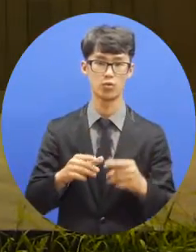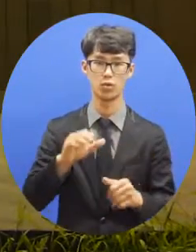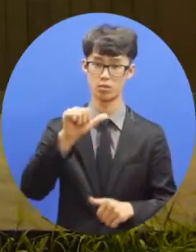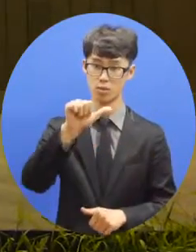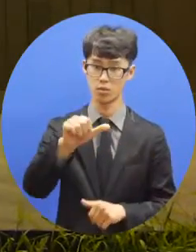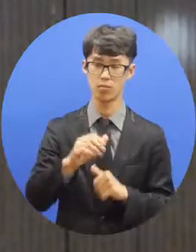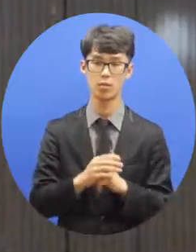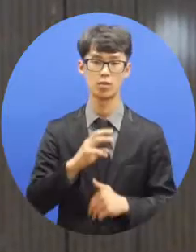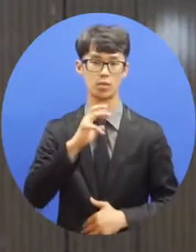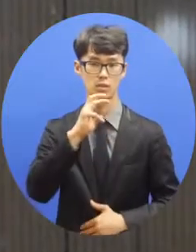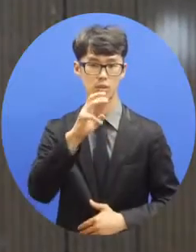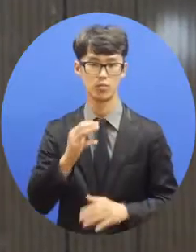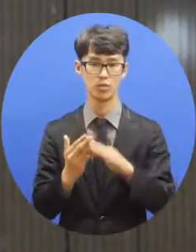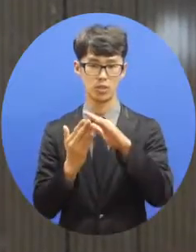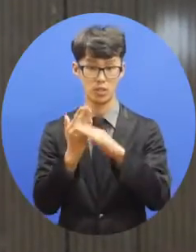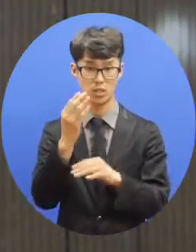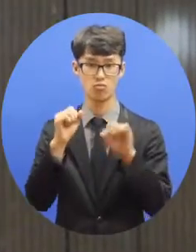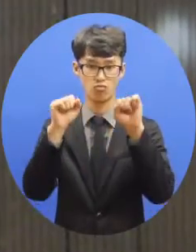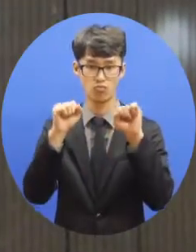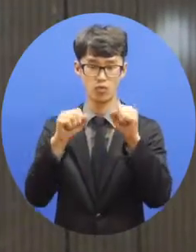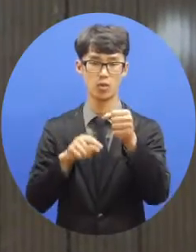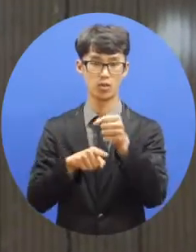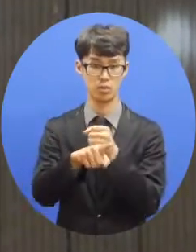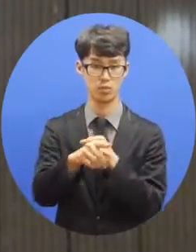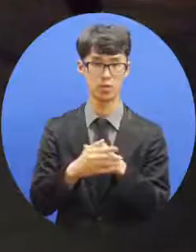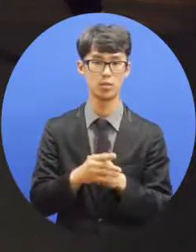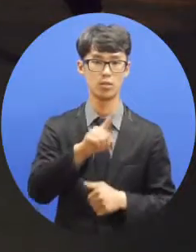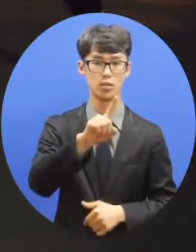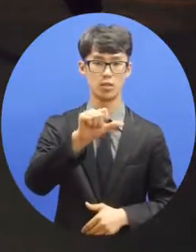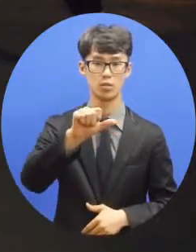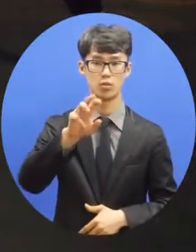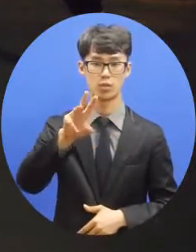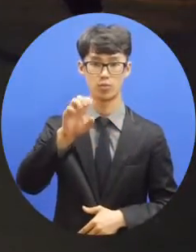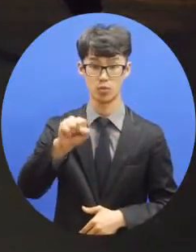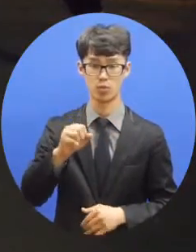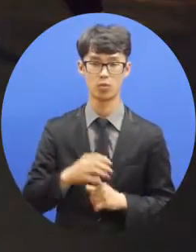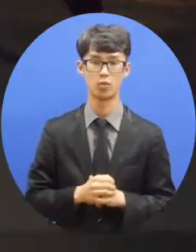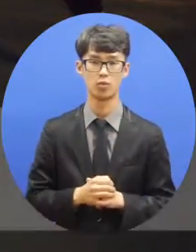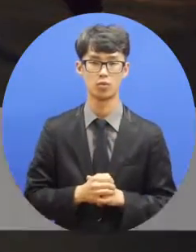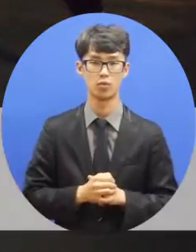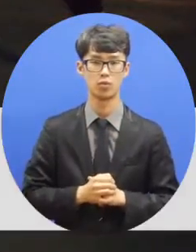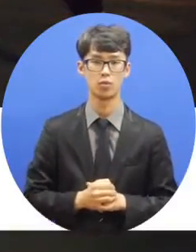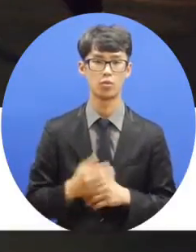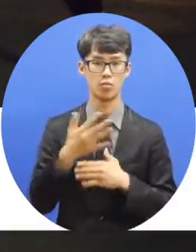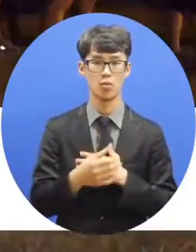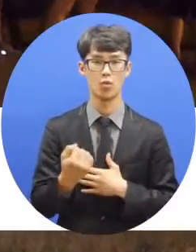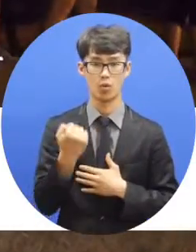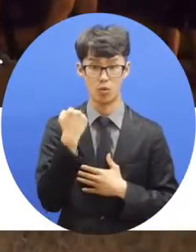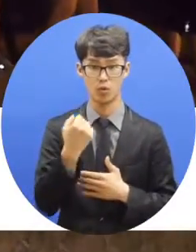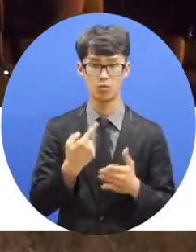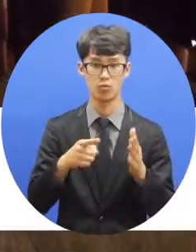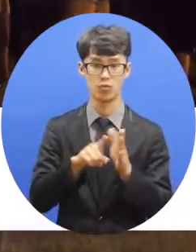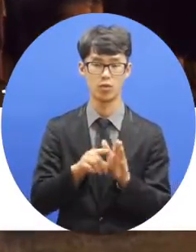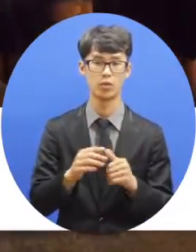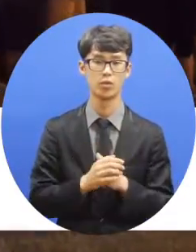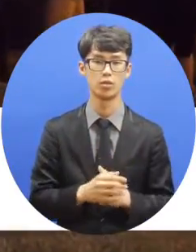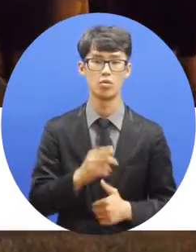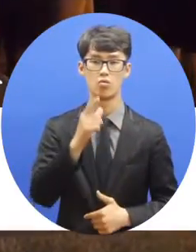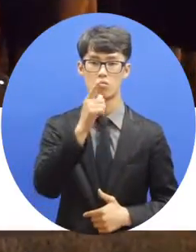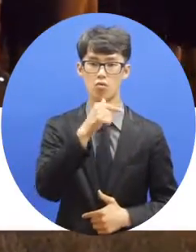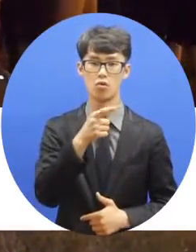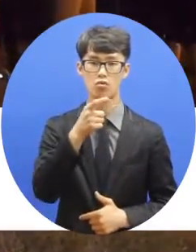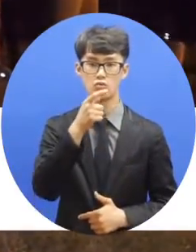5번, 30분 이상 운동해요라는 의미의 1530 프로그램은 건강생활 실천의 일환으로 매주 월수금